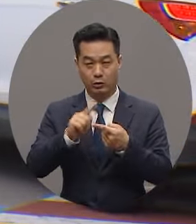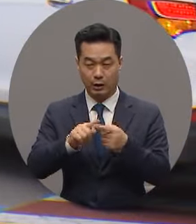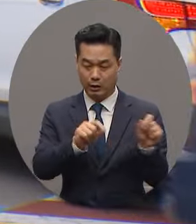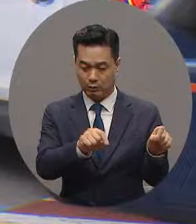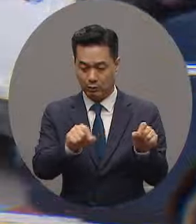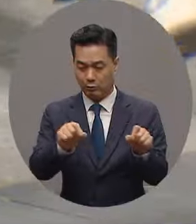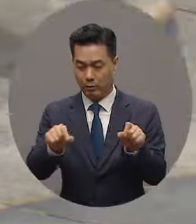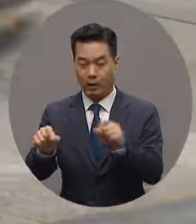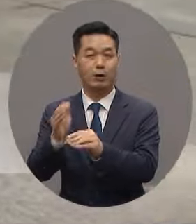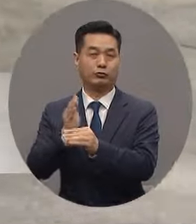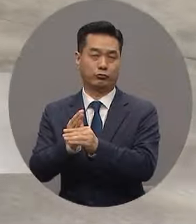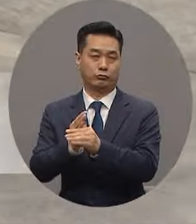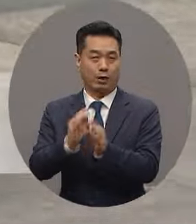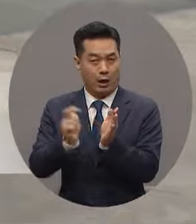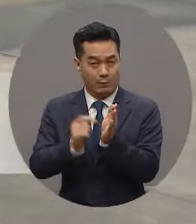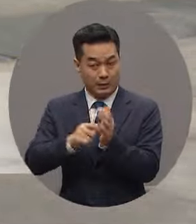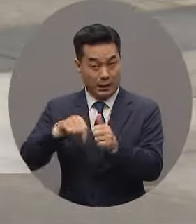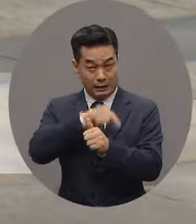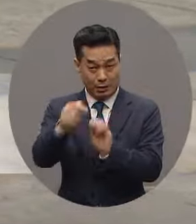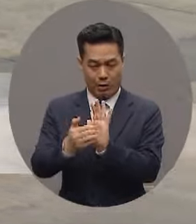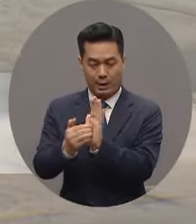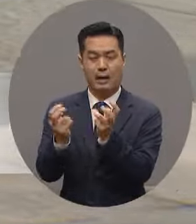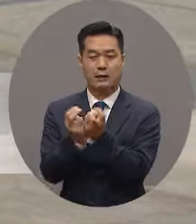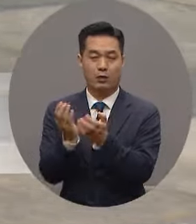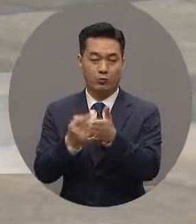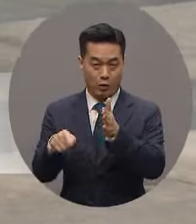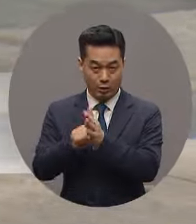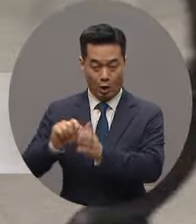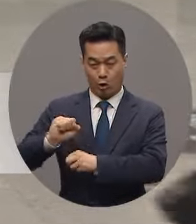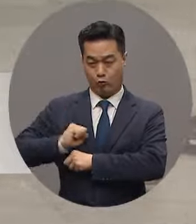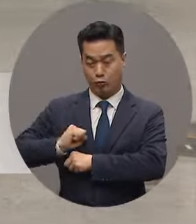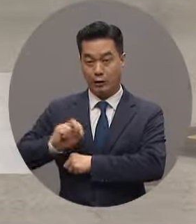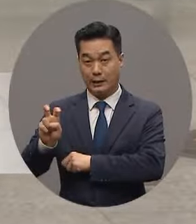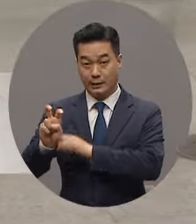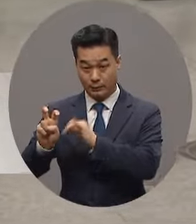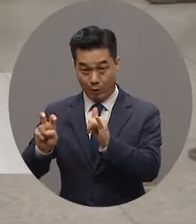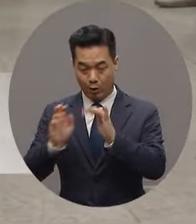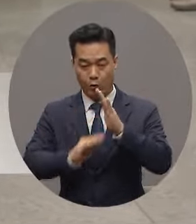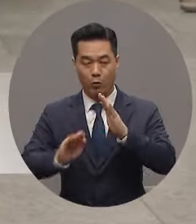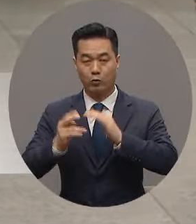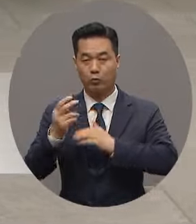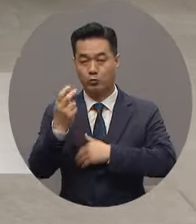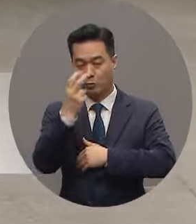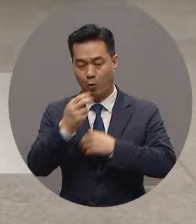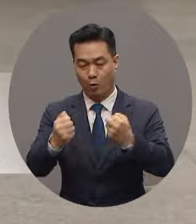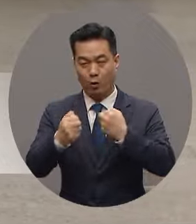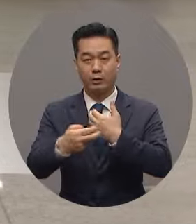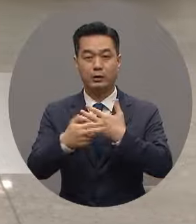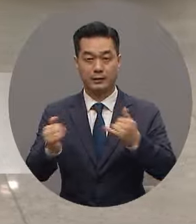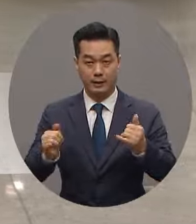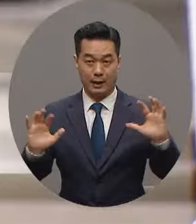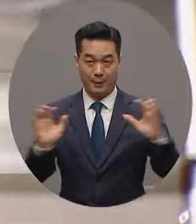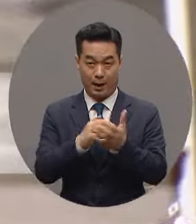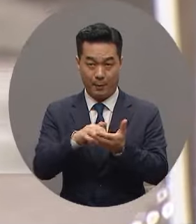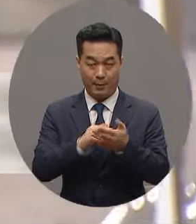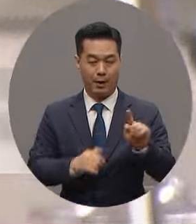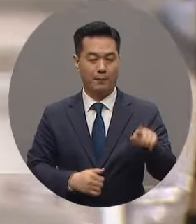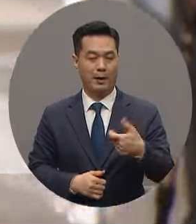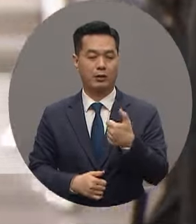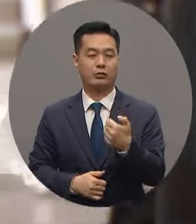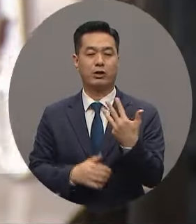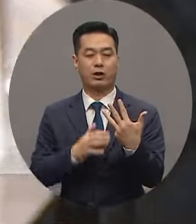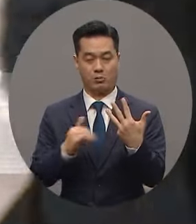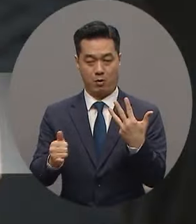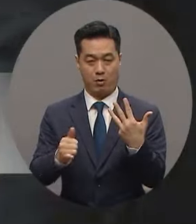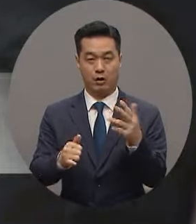비상진료체계 강화를 위해 오늘부터 군관 20명과 공중 복원이 148명 총명을 20개